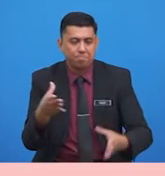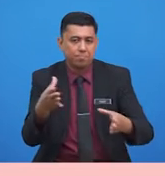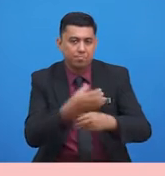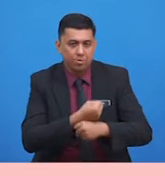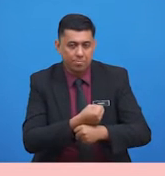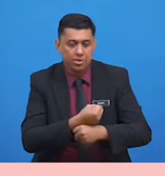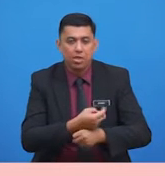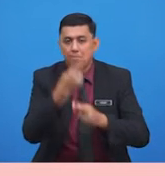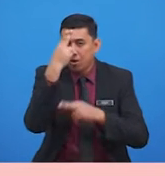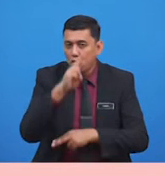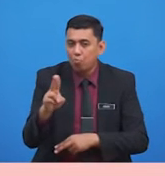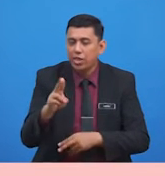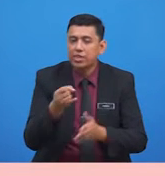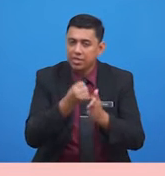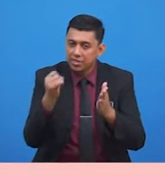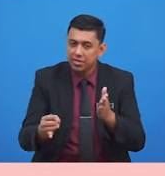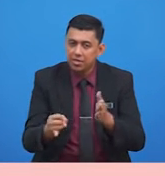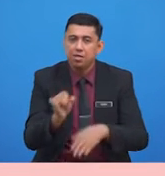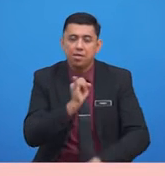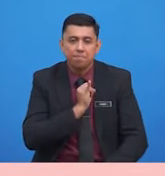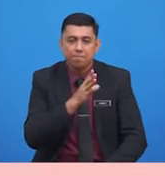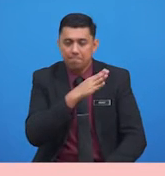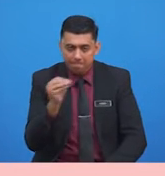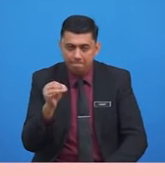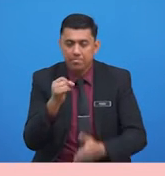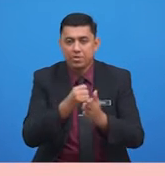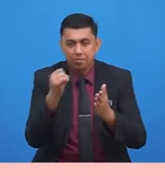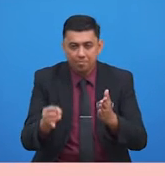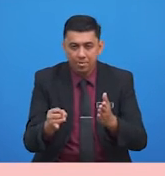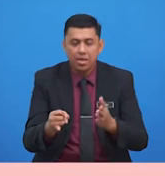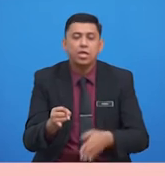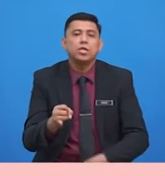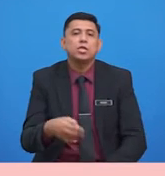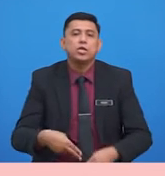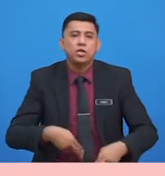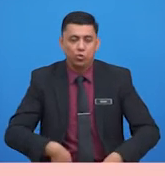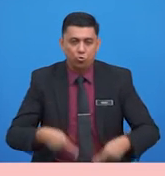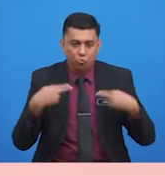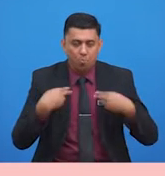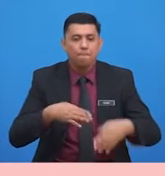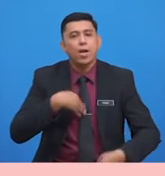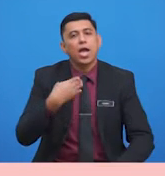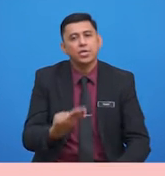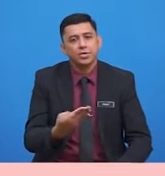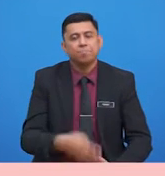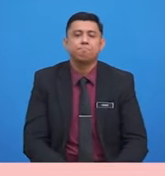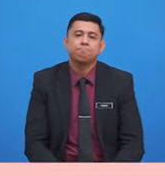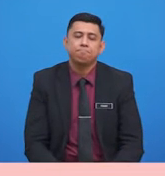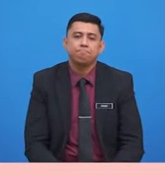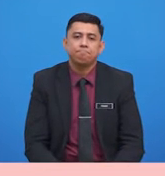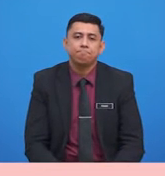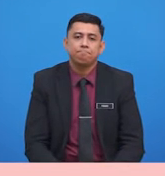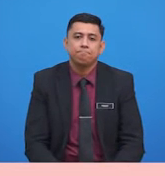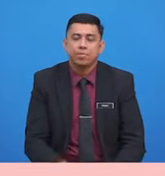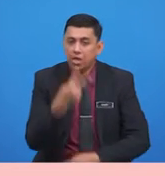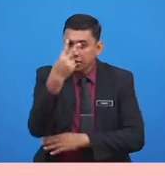kerana dapat menghormati jiran. Saya dan jiran hidup bahagia. Baik murid-murid, kita